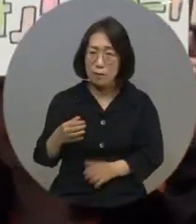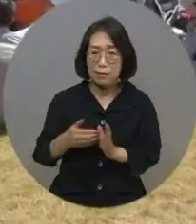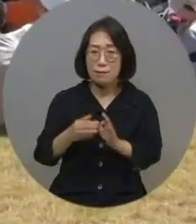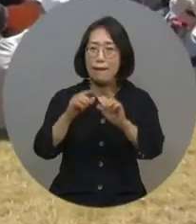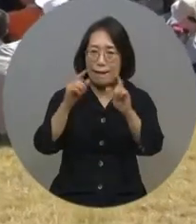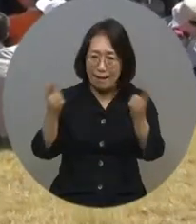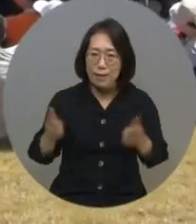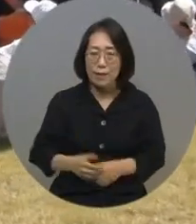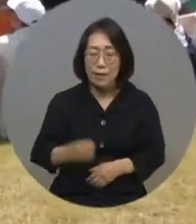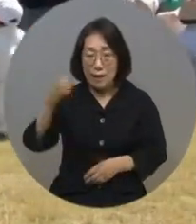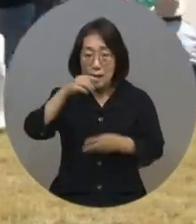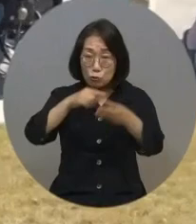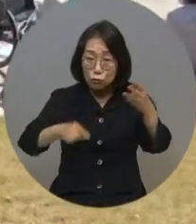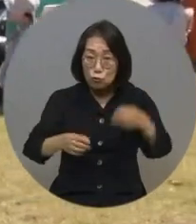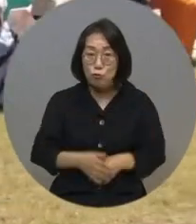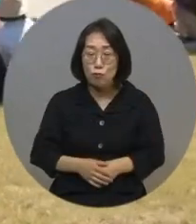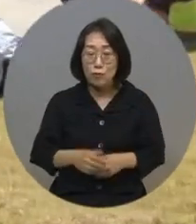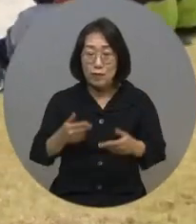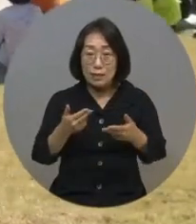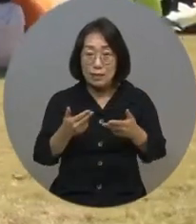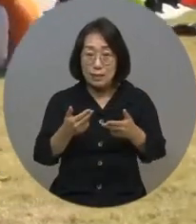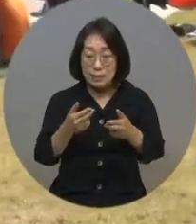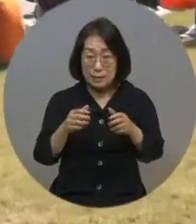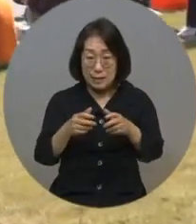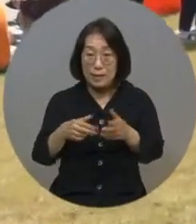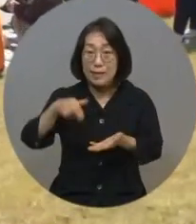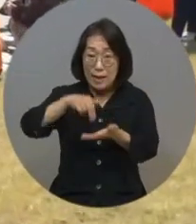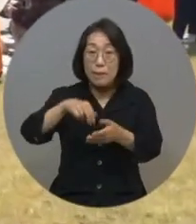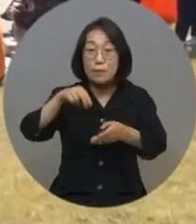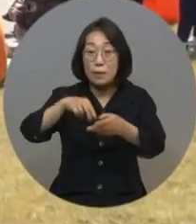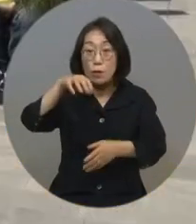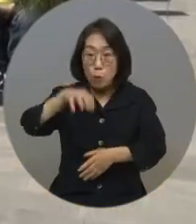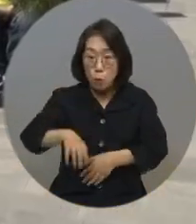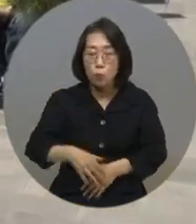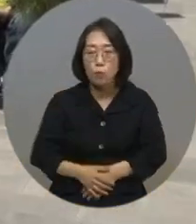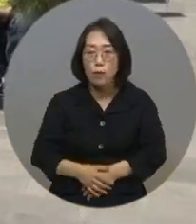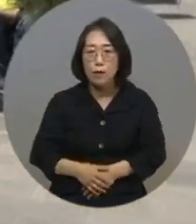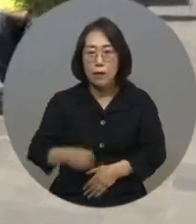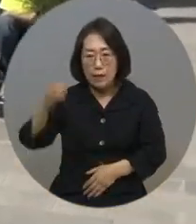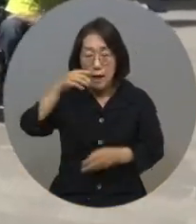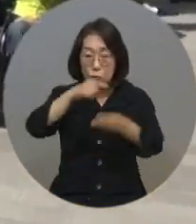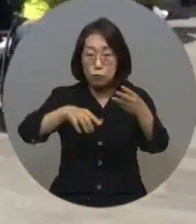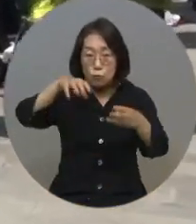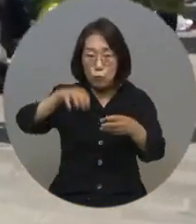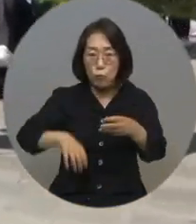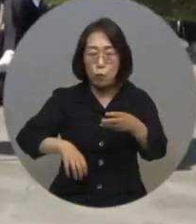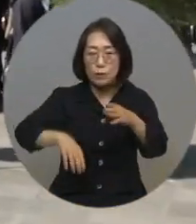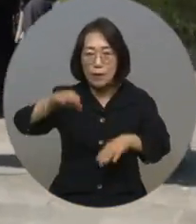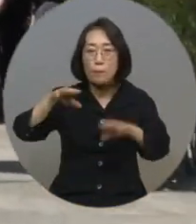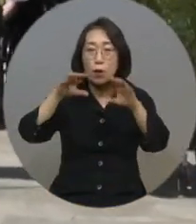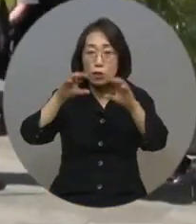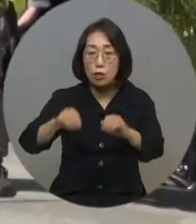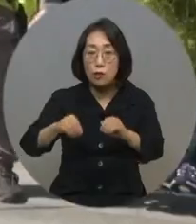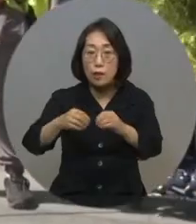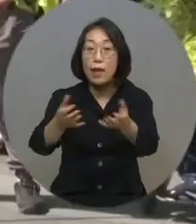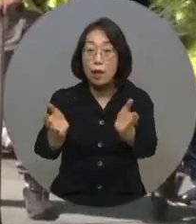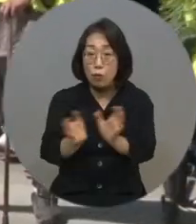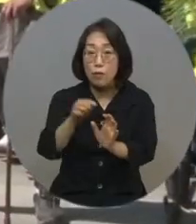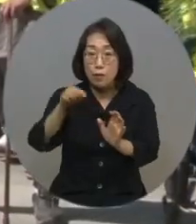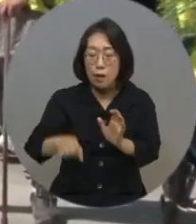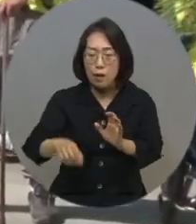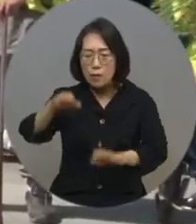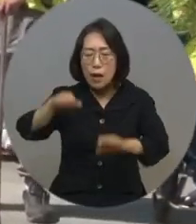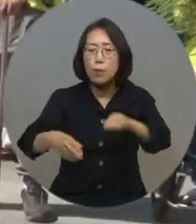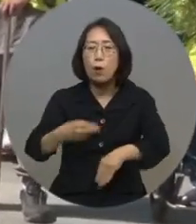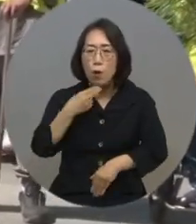않습니다. 양주시 디딤돌 장애인 자립생활지원센터를 중심으로 한 양주시 장애인 차별철폐연대는 차별받지